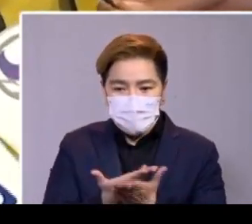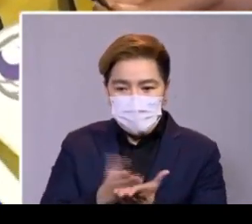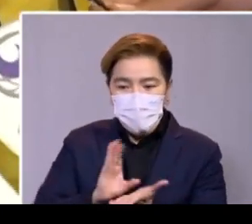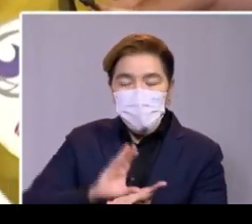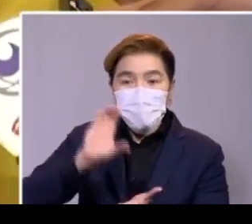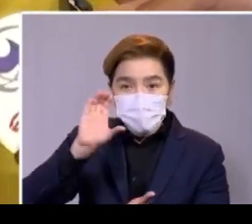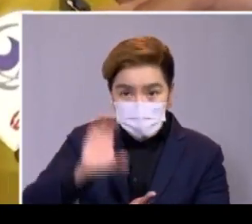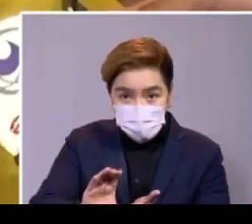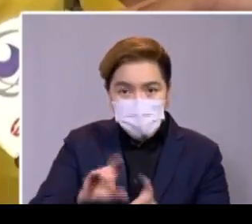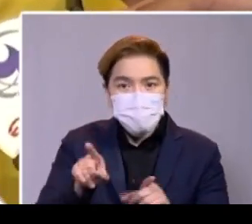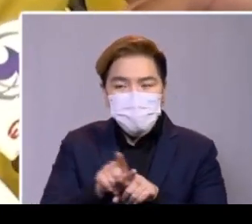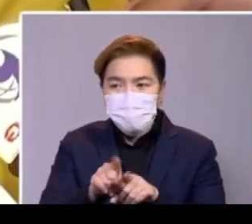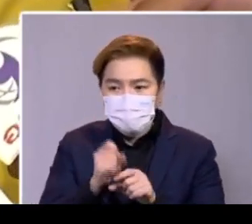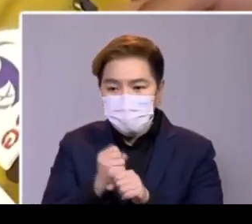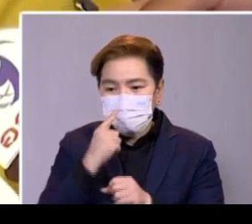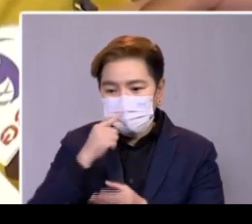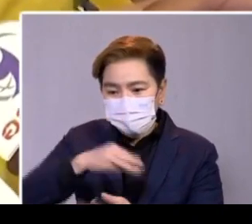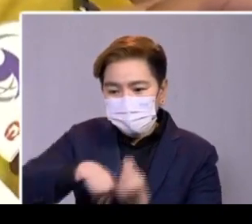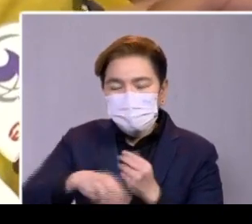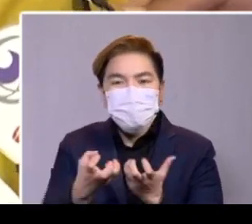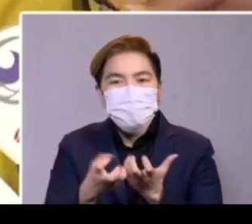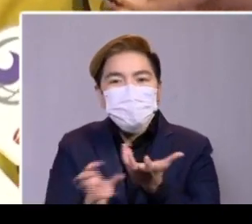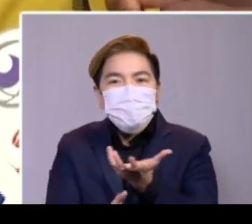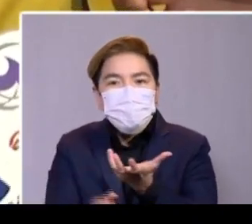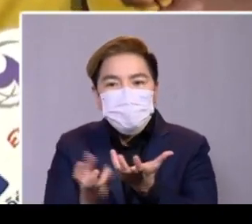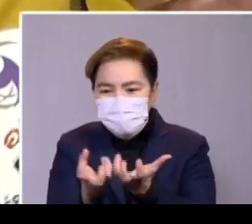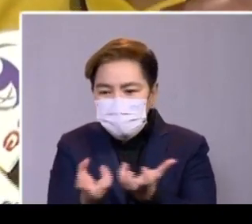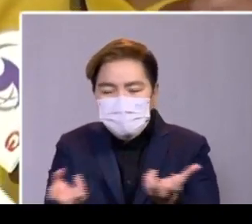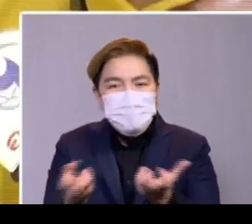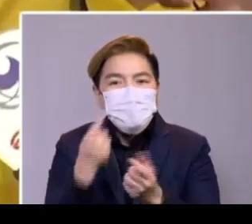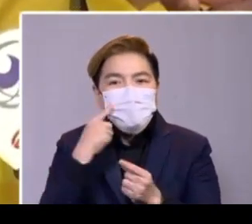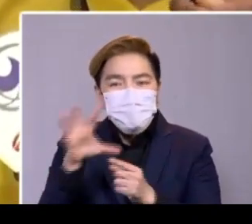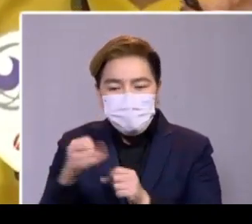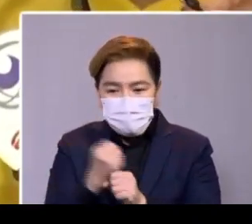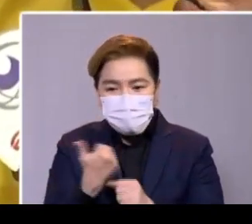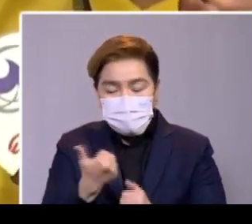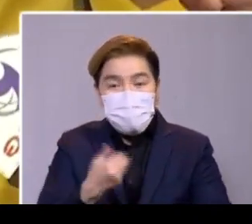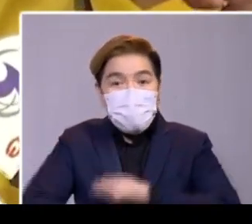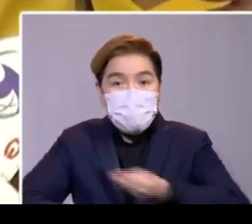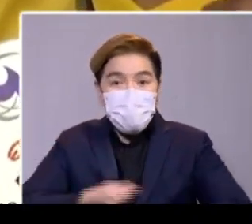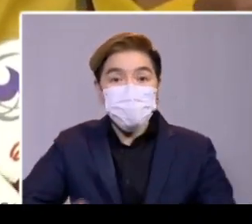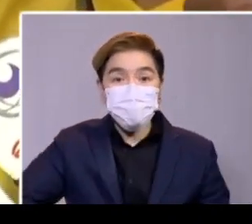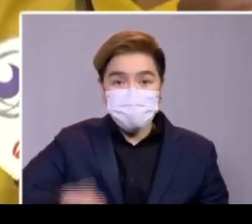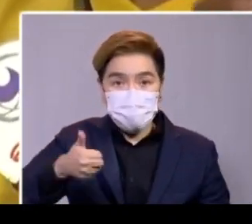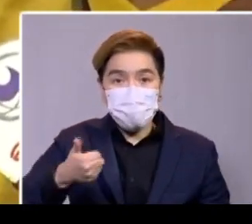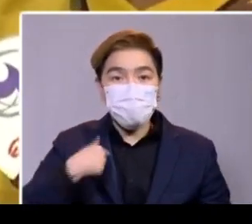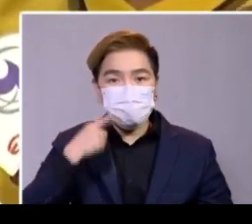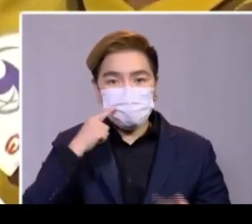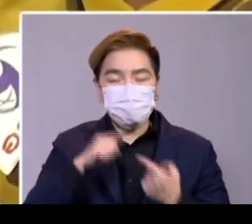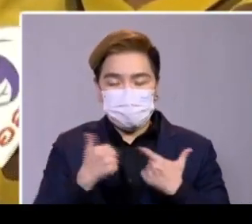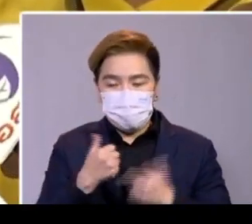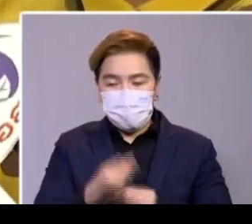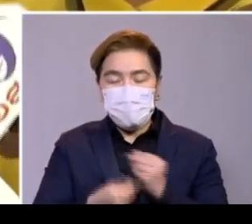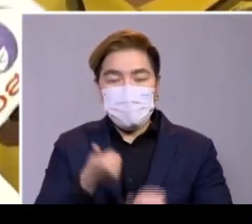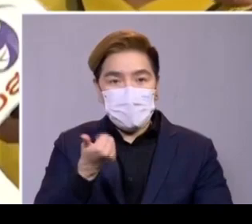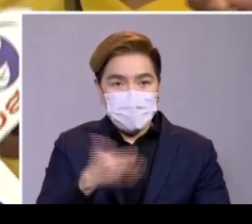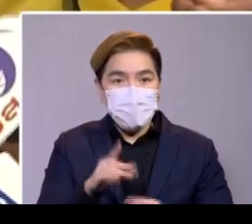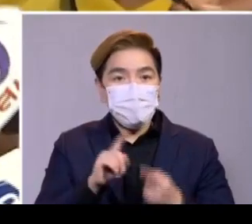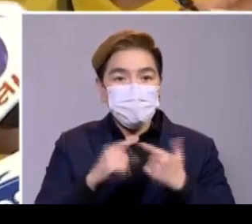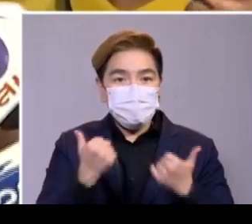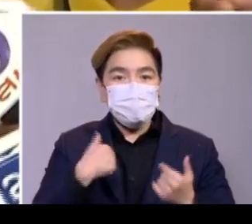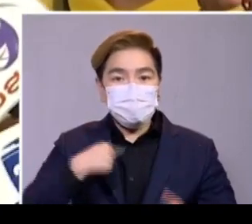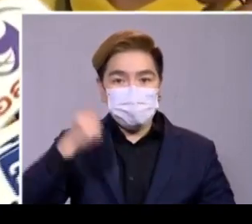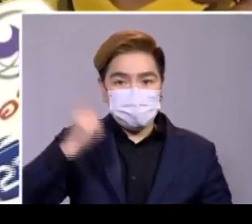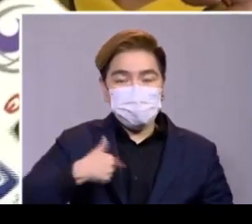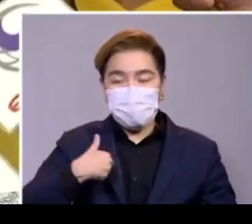นกันก็ทำได้ทันทีอย่างธุรกิจฐานหินเนี่ยปีนี้เราขายออกแล้วนะเราขายออกแล้วแล้วก็